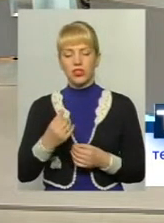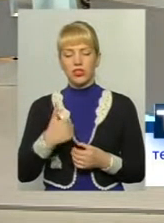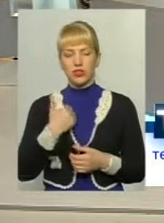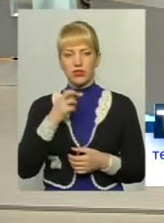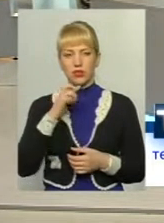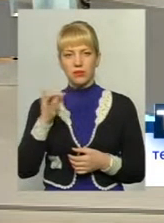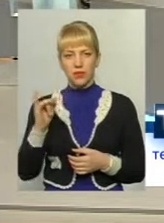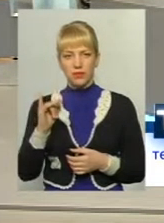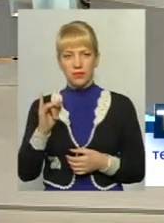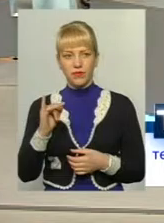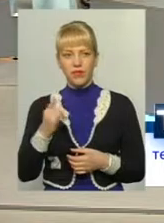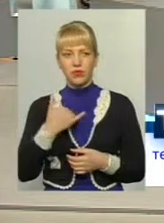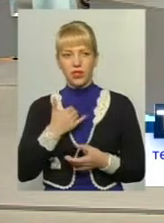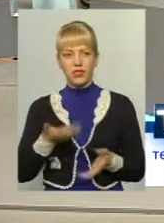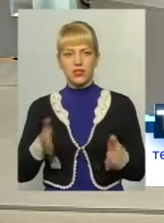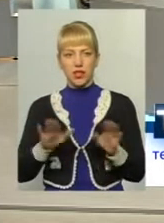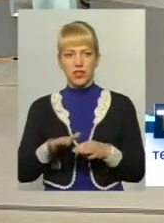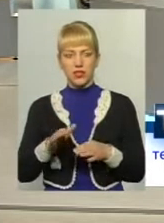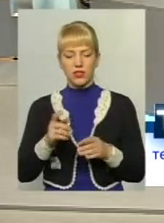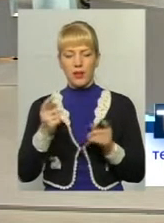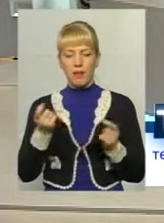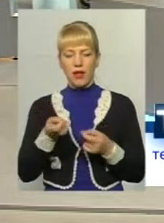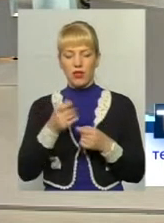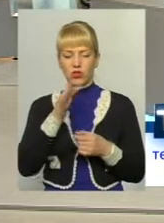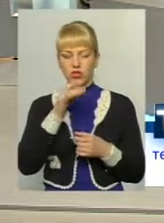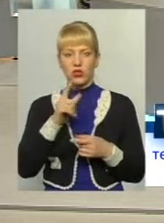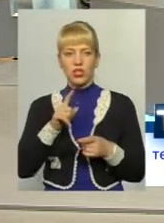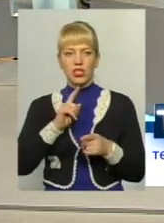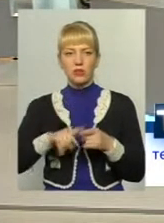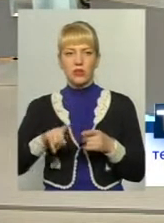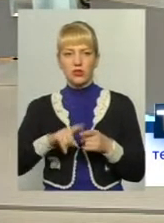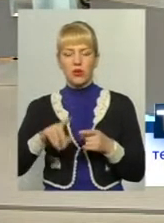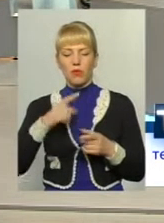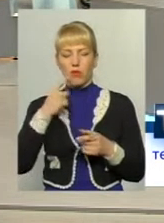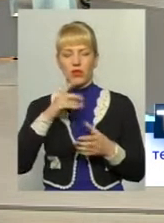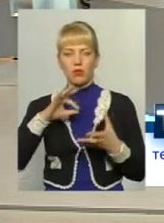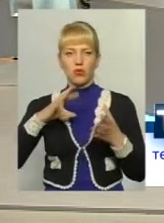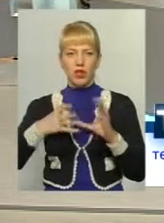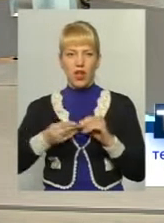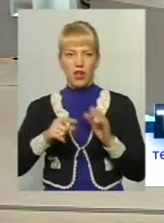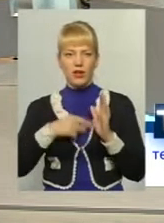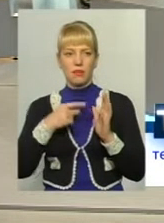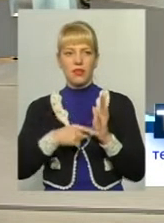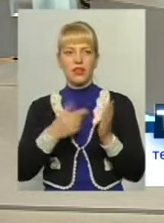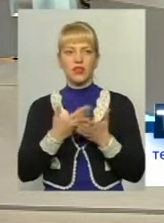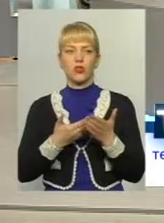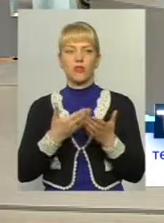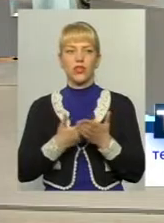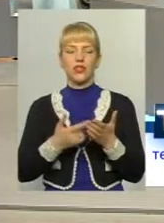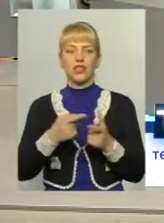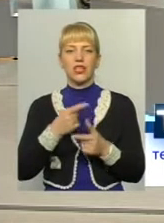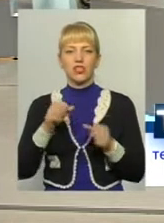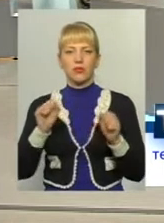з досвіду дійсно мало людей. Тому можна говорити про все ж таки, що обізнаність в нас